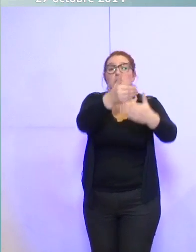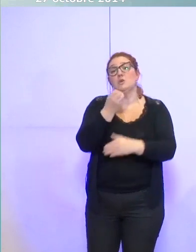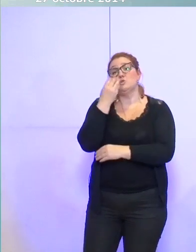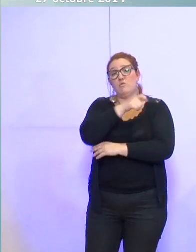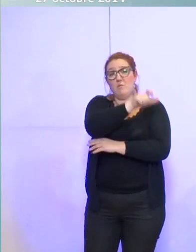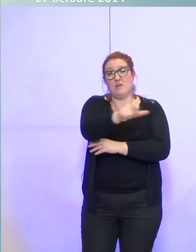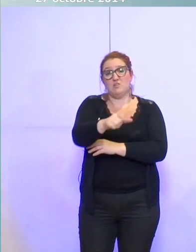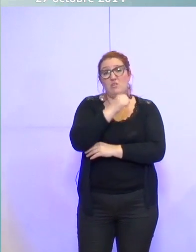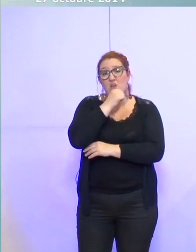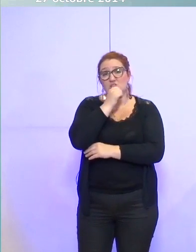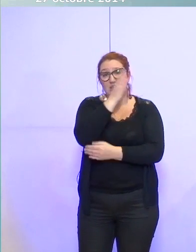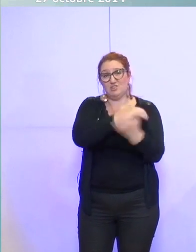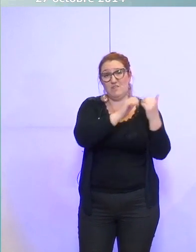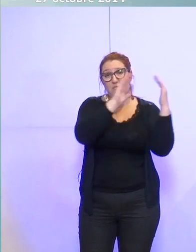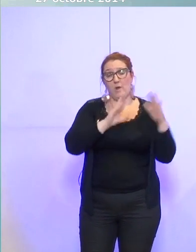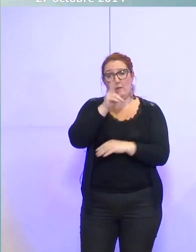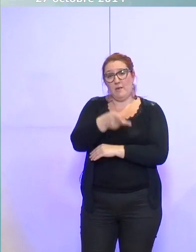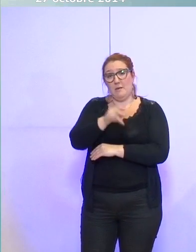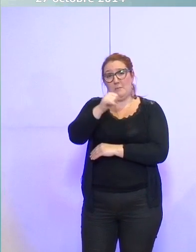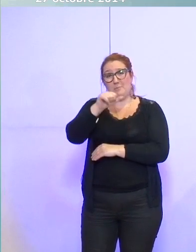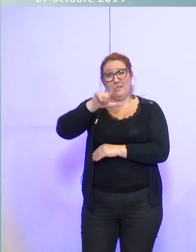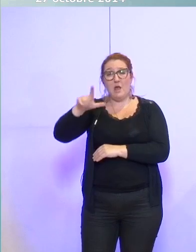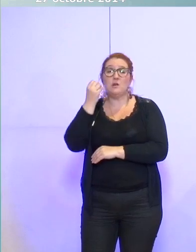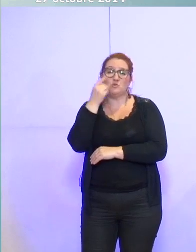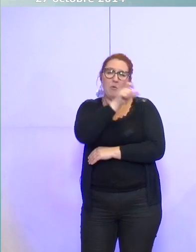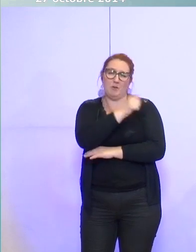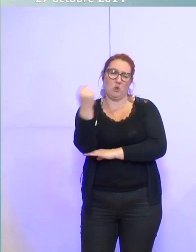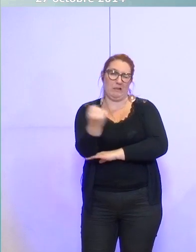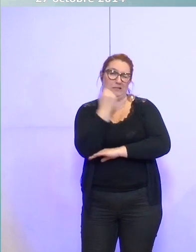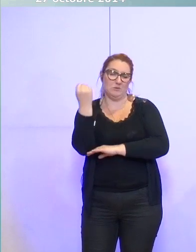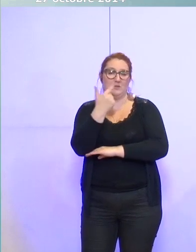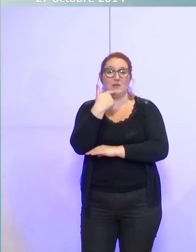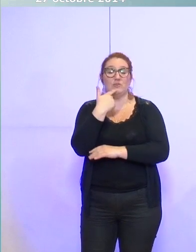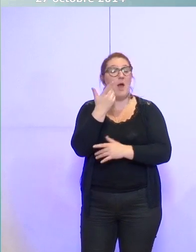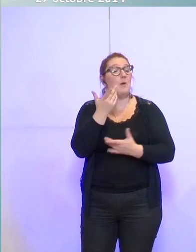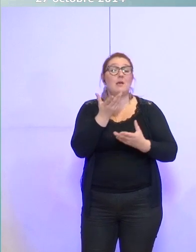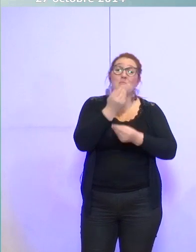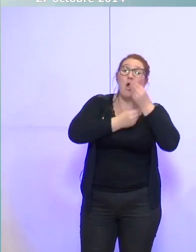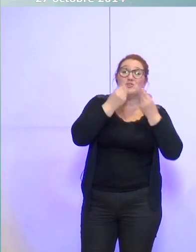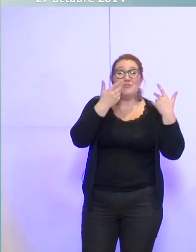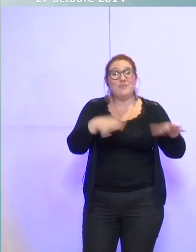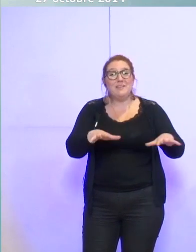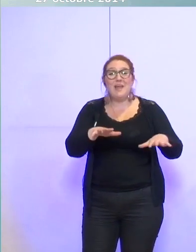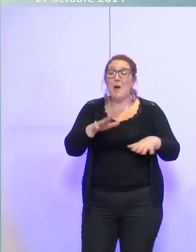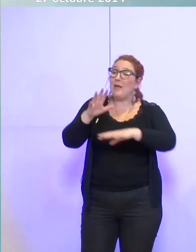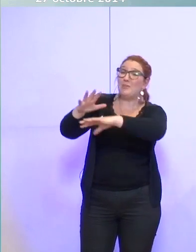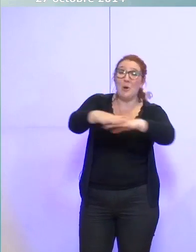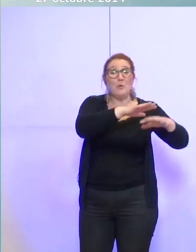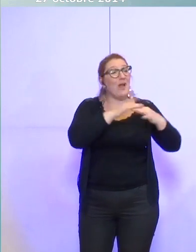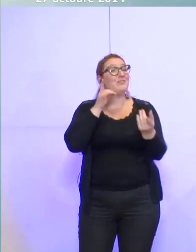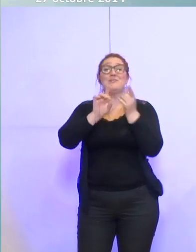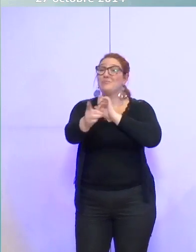personnes isolées, après croiseront dans le quartier ces enfants avec qui ils ont mangé et auront du coup un